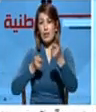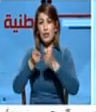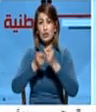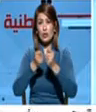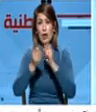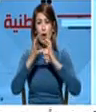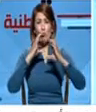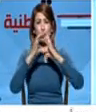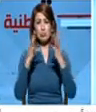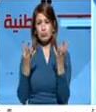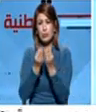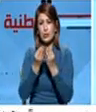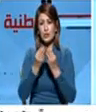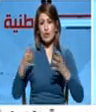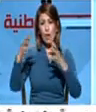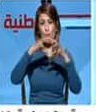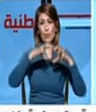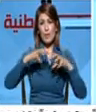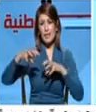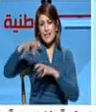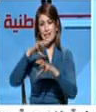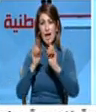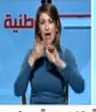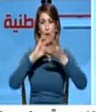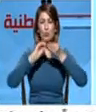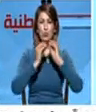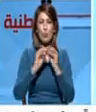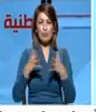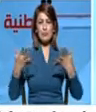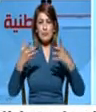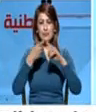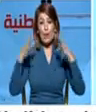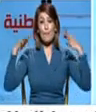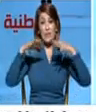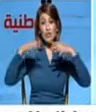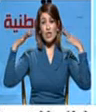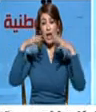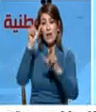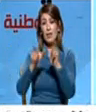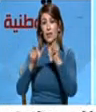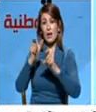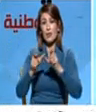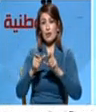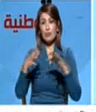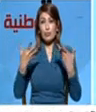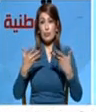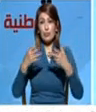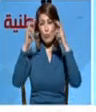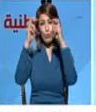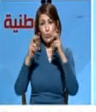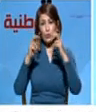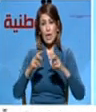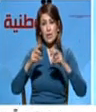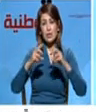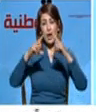اثارت اه معناها التجمعات اللي من شانها تنجم ال ال اه تتقوى اه نسبه ال